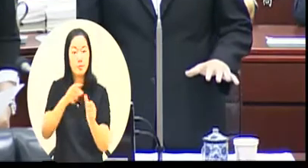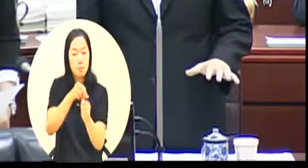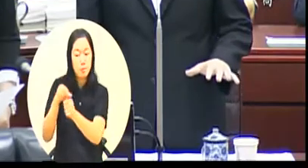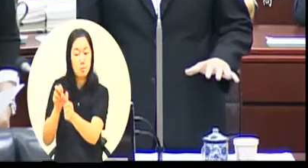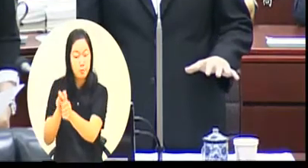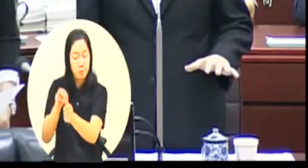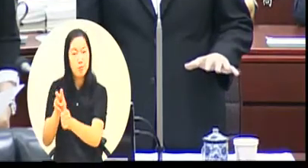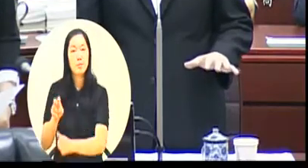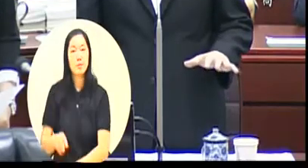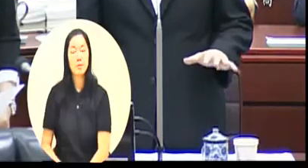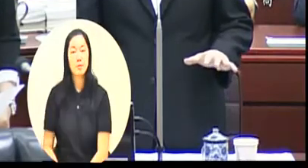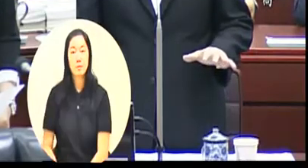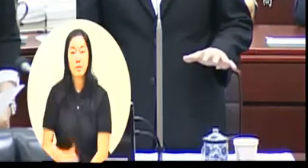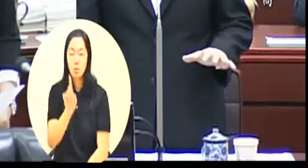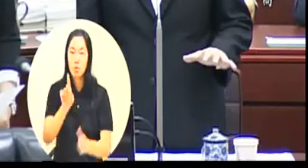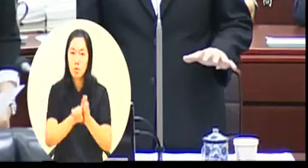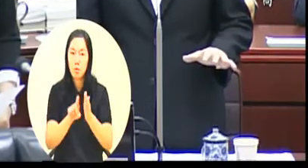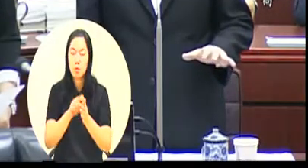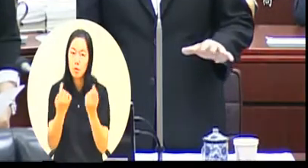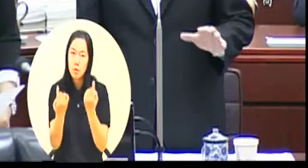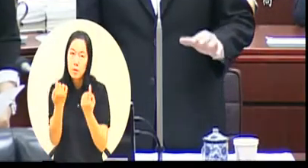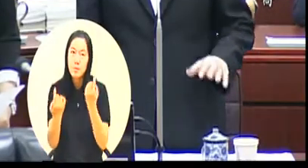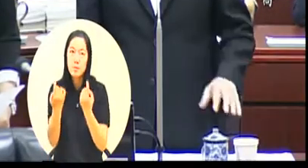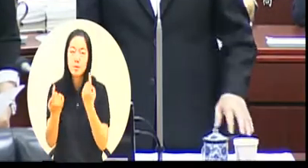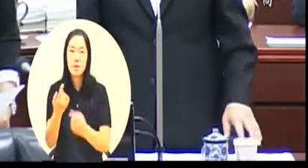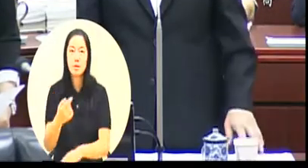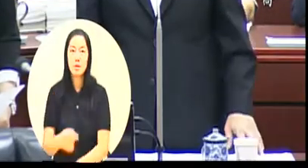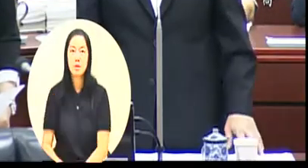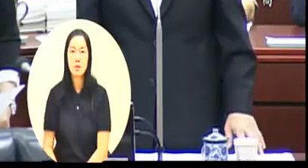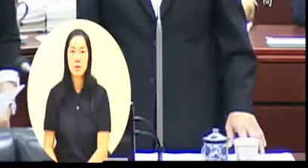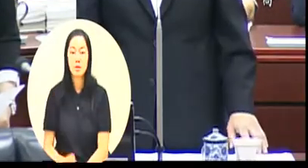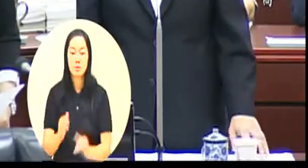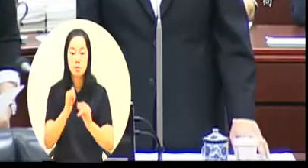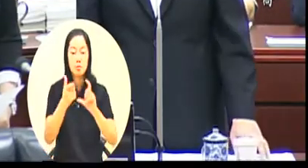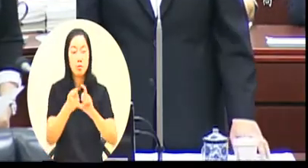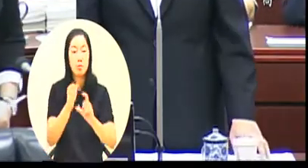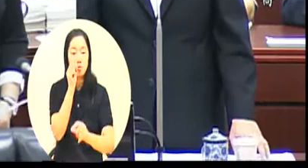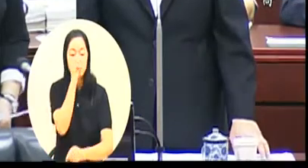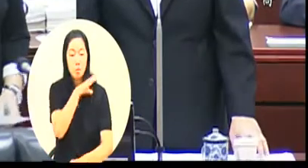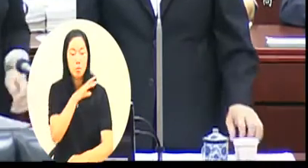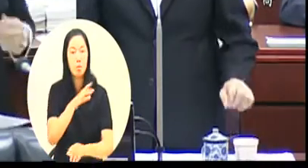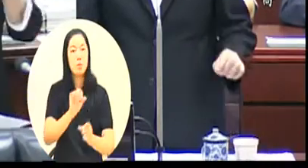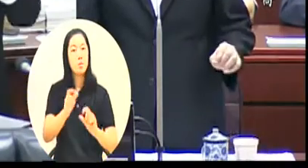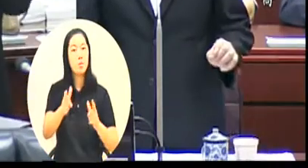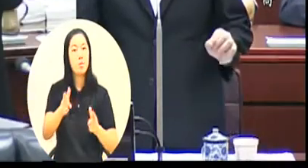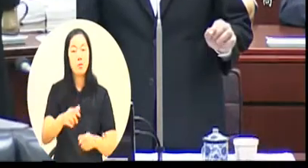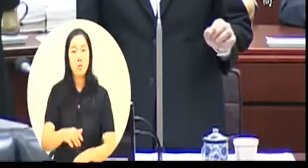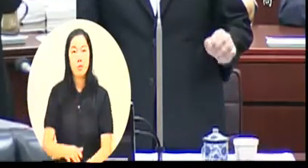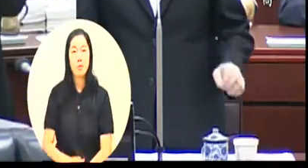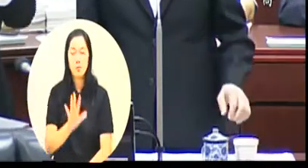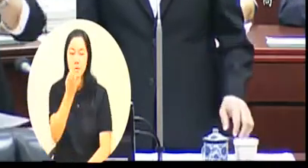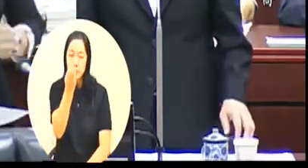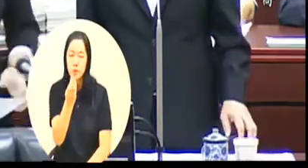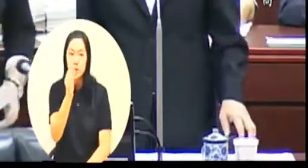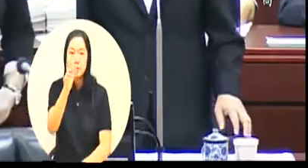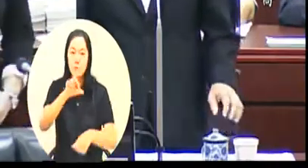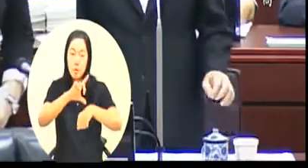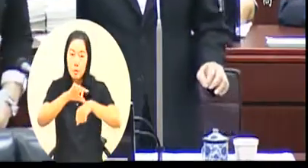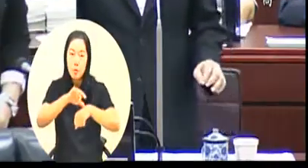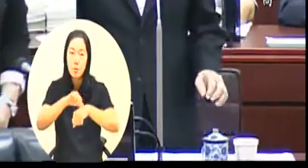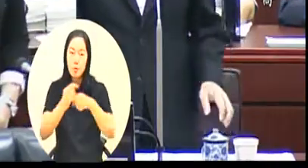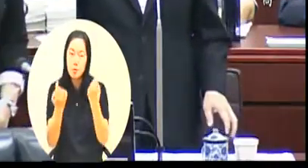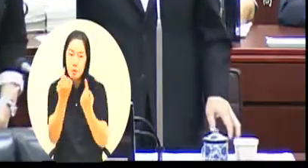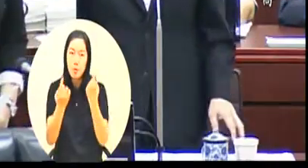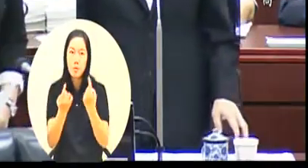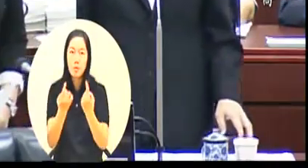时候会比较，我们不是说社区不好，有时候很尽责，那有些某时段会比较